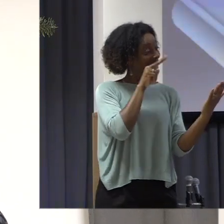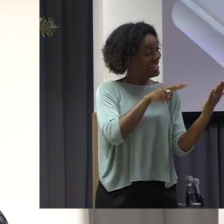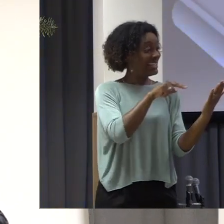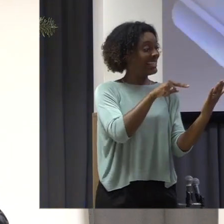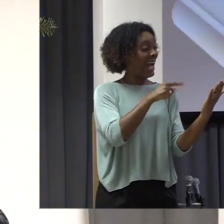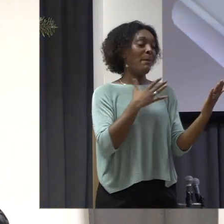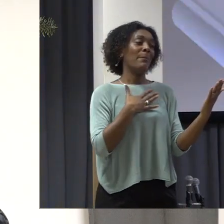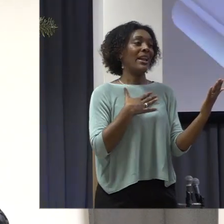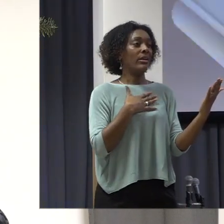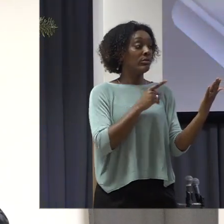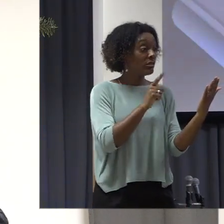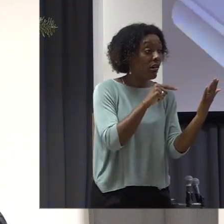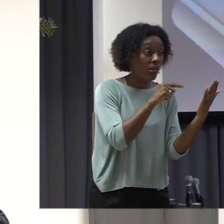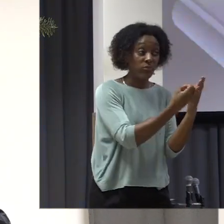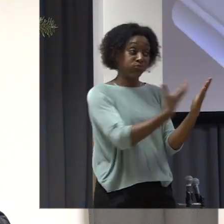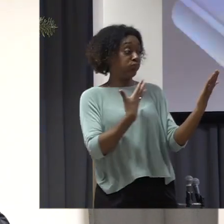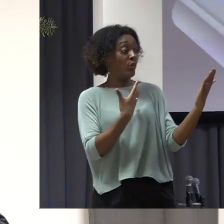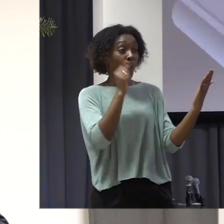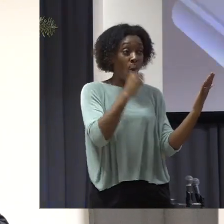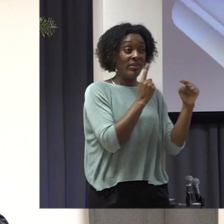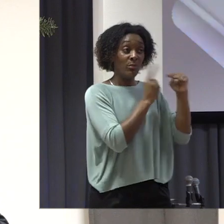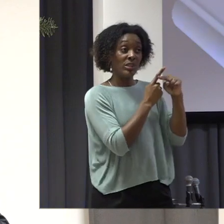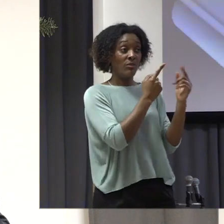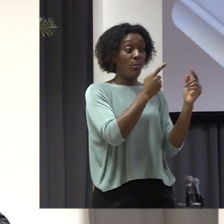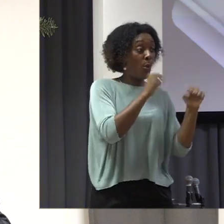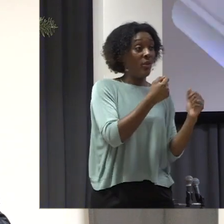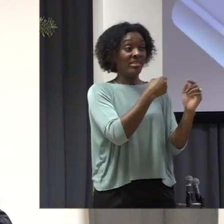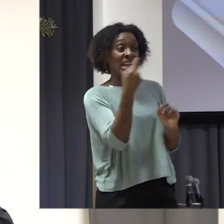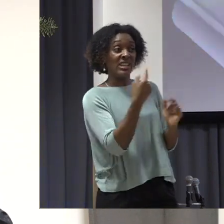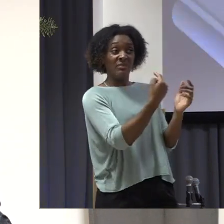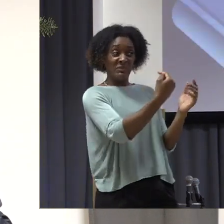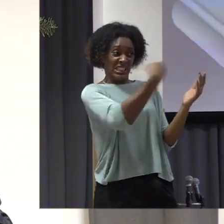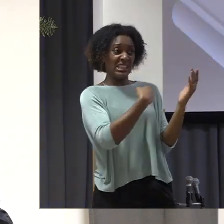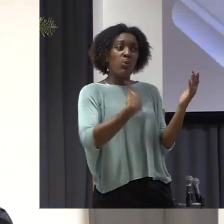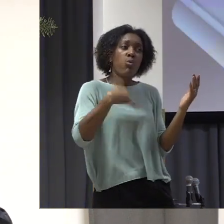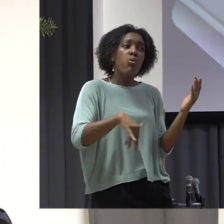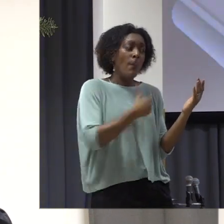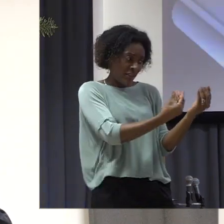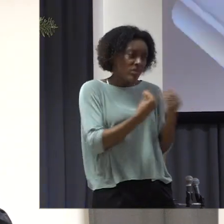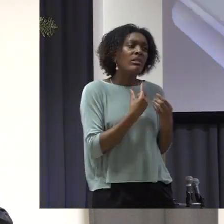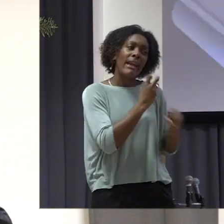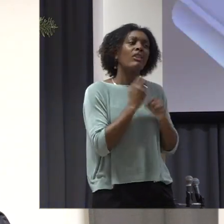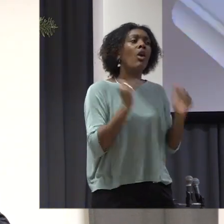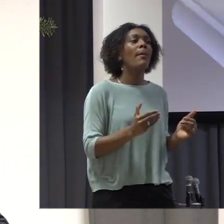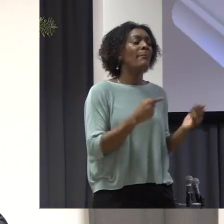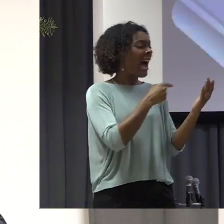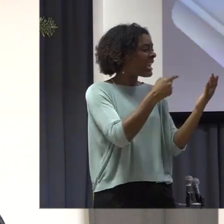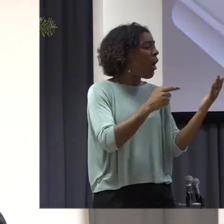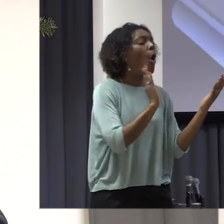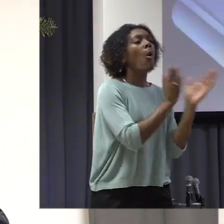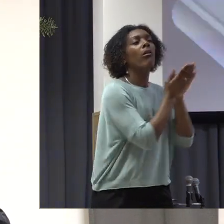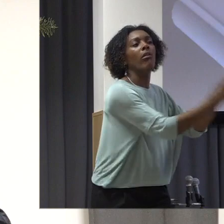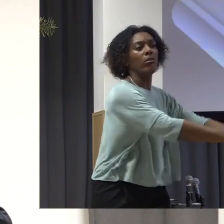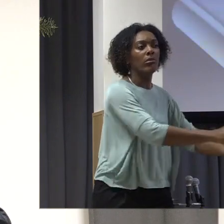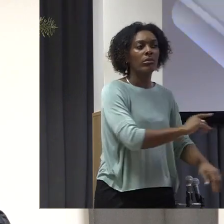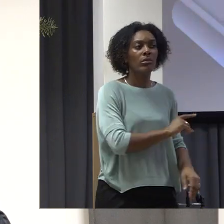Dieu. Parce que nous sommes serviteurs de Dieu. Et que Dieu a un projet pour nos vies. Dieu a une volonté pour nos